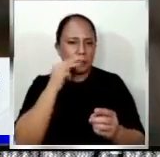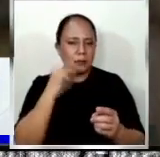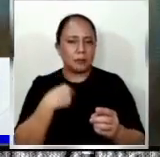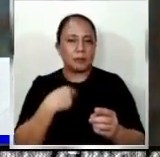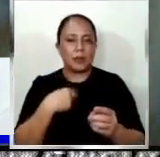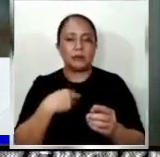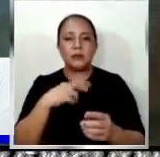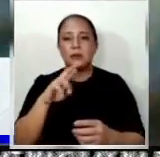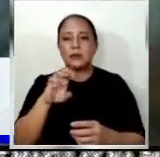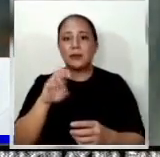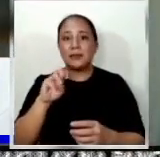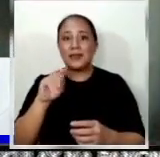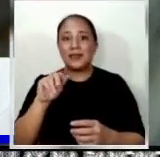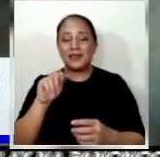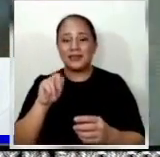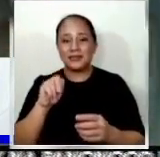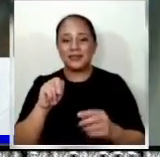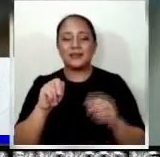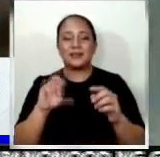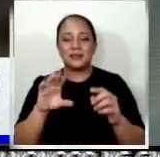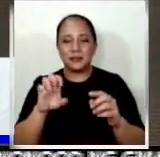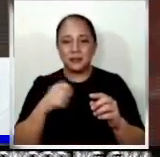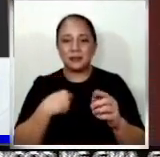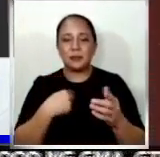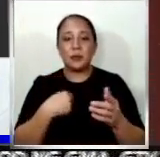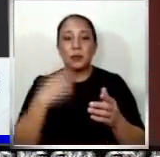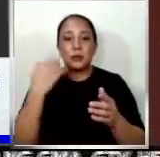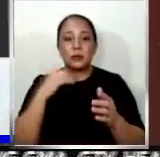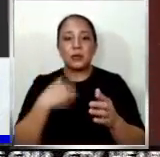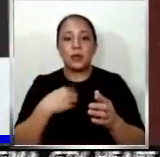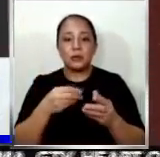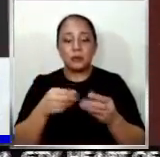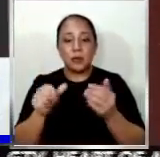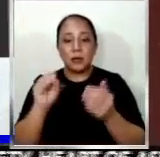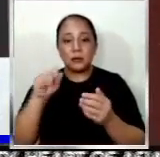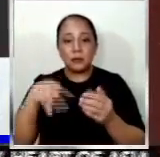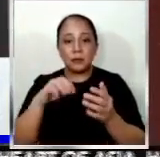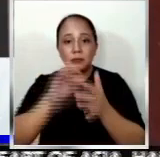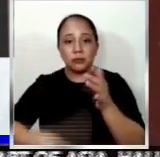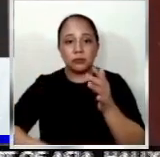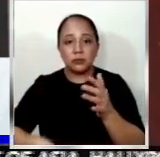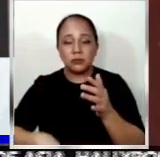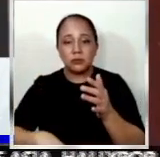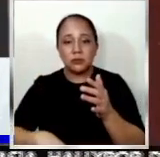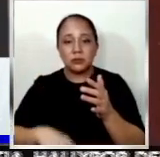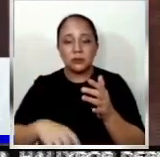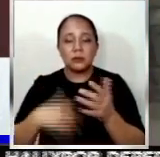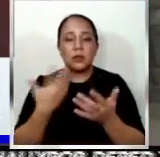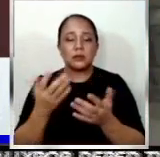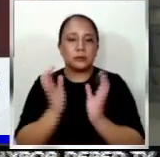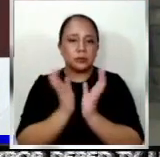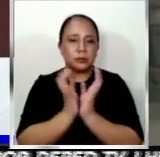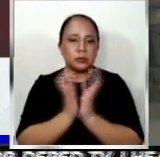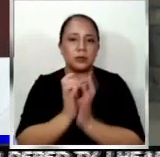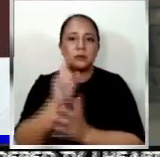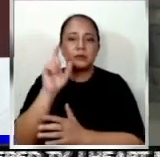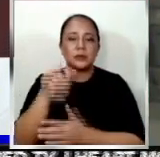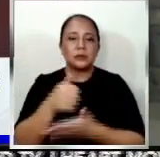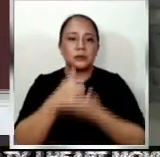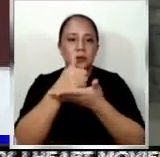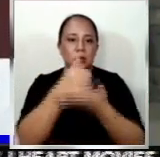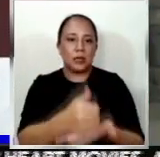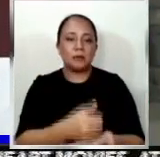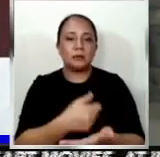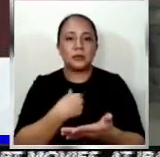may bawas ang ayuda pag liname ito ng mga beneficiary. Ang sabi ng DSWD, kailangan ang tulong ng naturang mga remittance